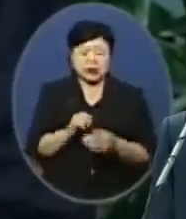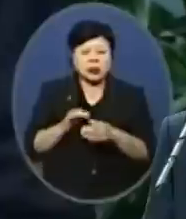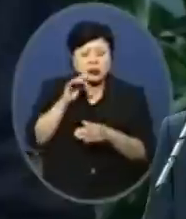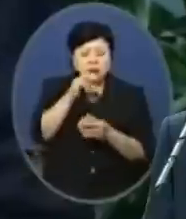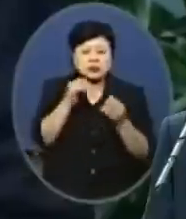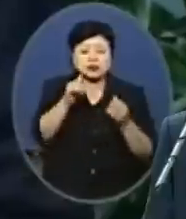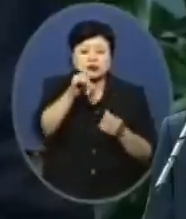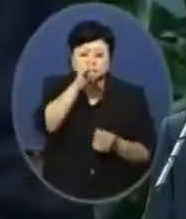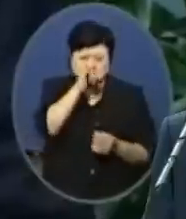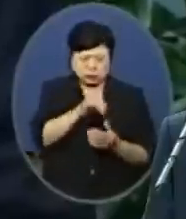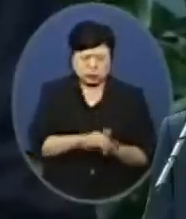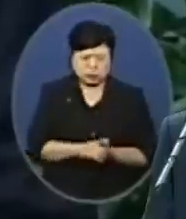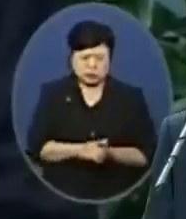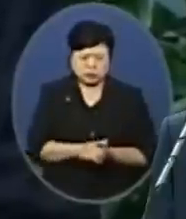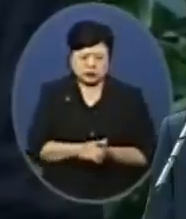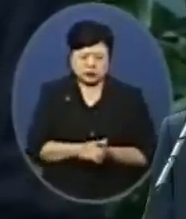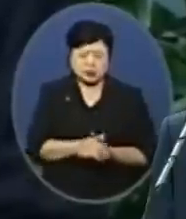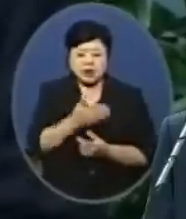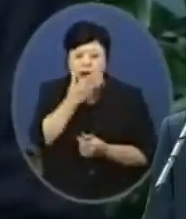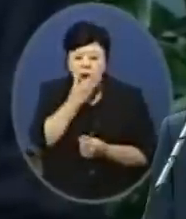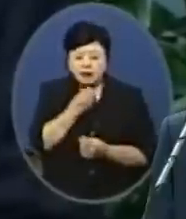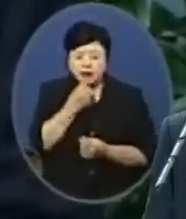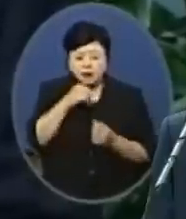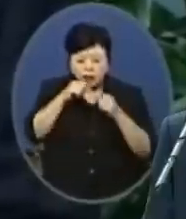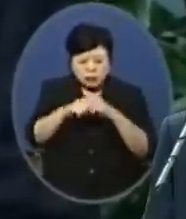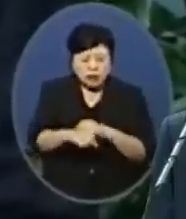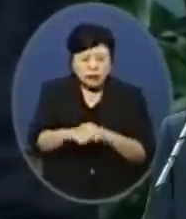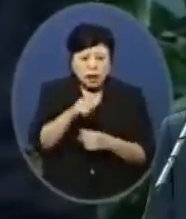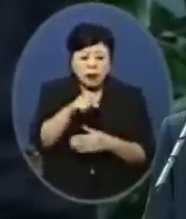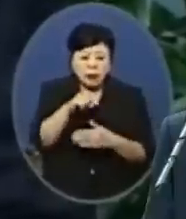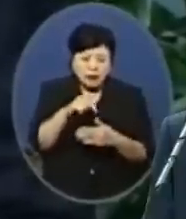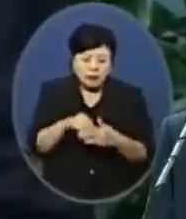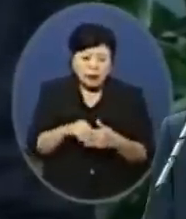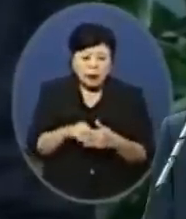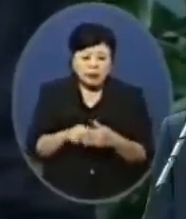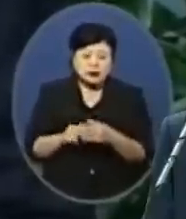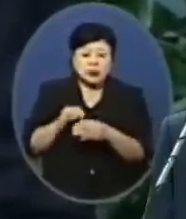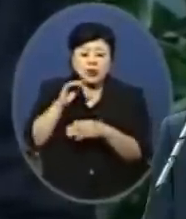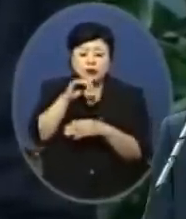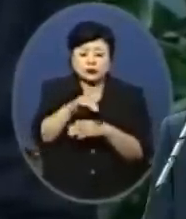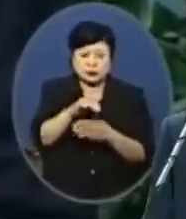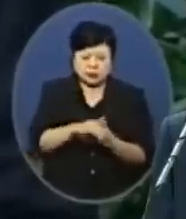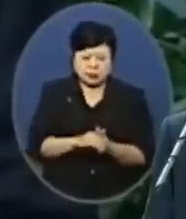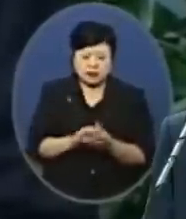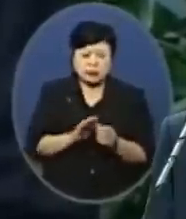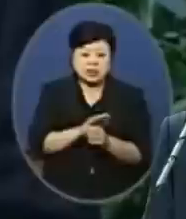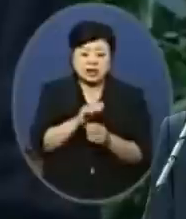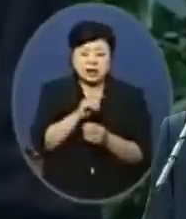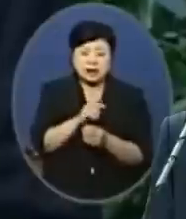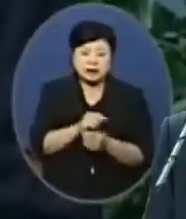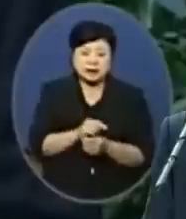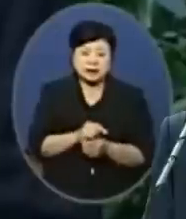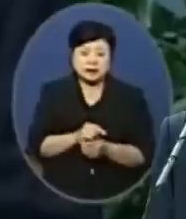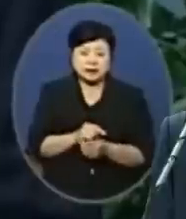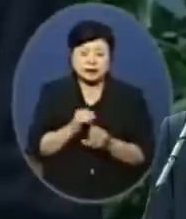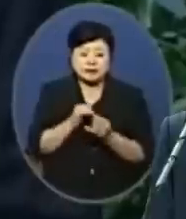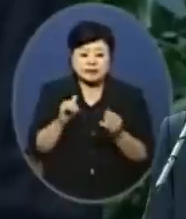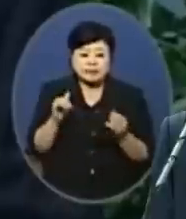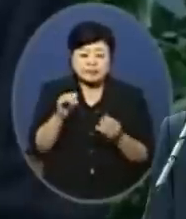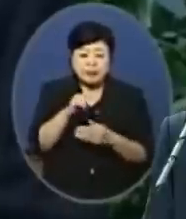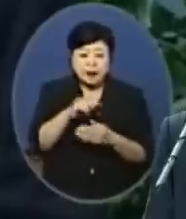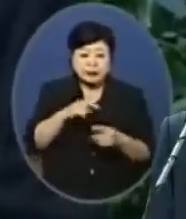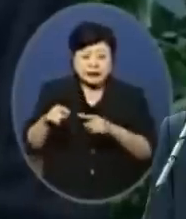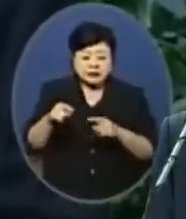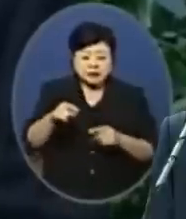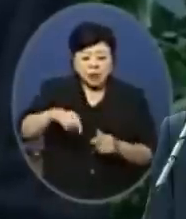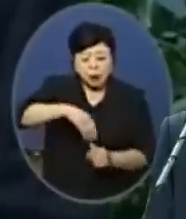넘쳐나는 사람도 있는 것입니다. 행복과 절망도 마음에서 넘쳐나옵니다. 사람들은 마음을 다스리기보다는